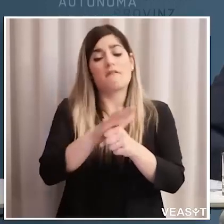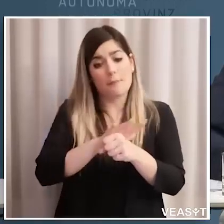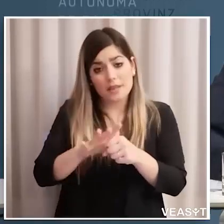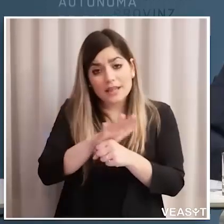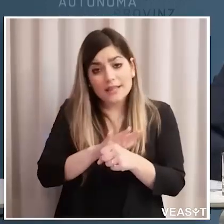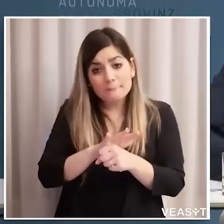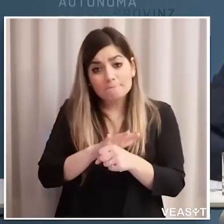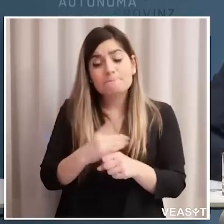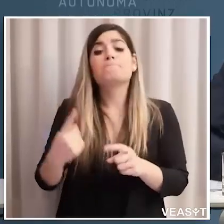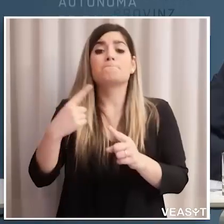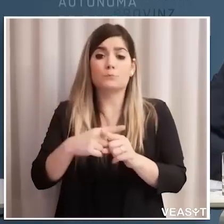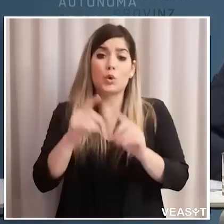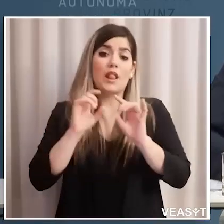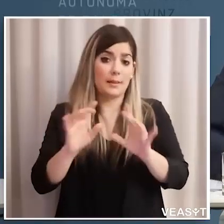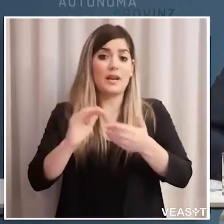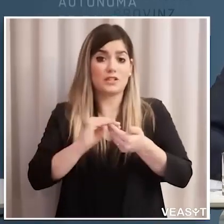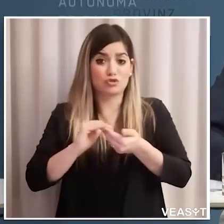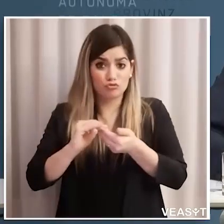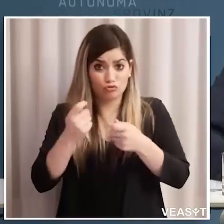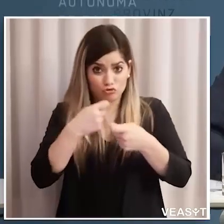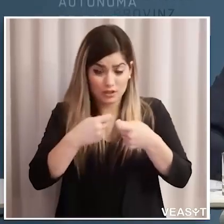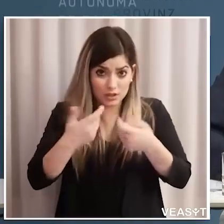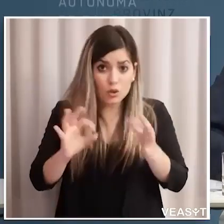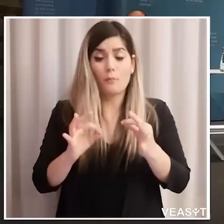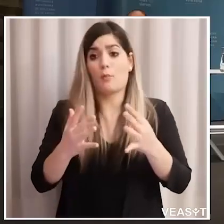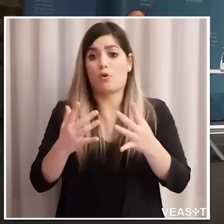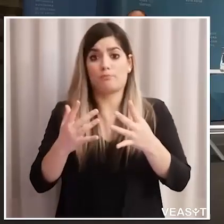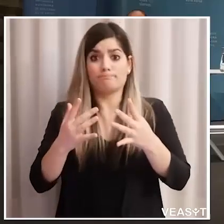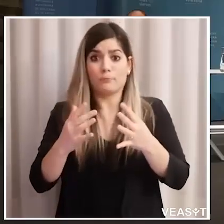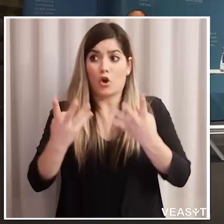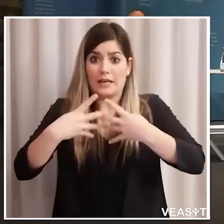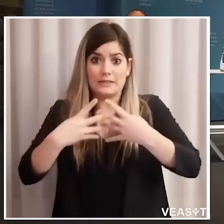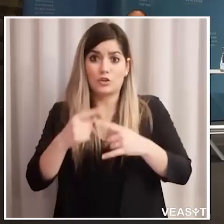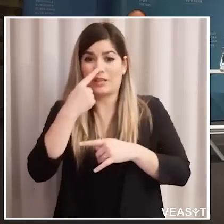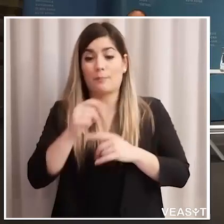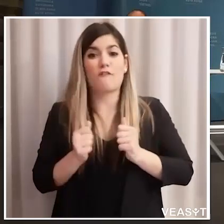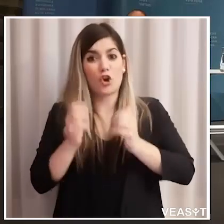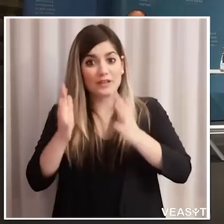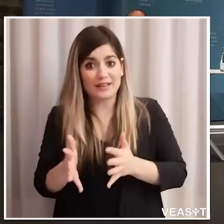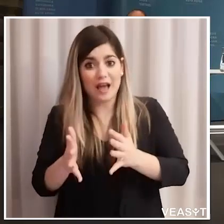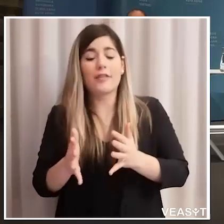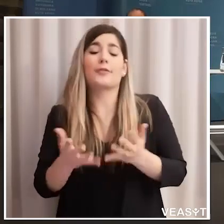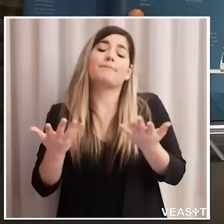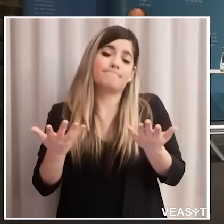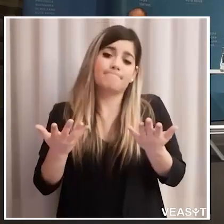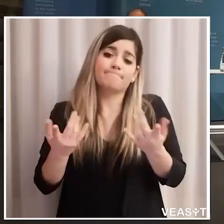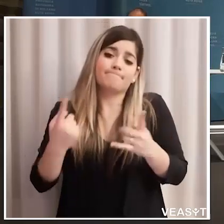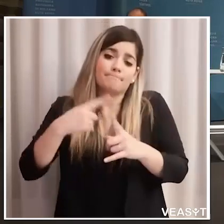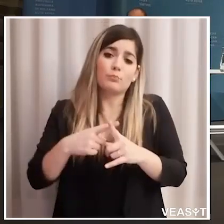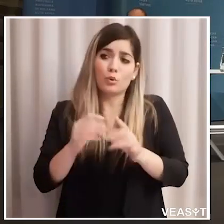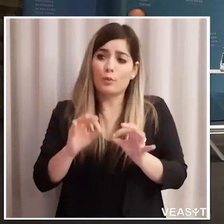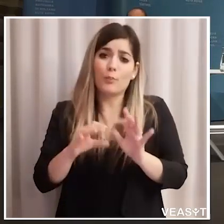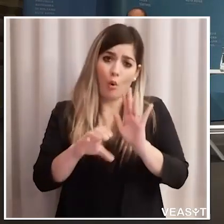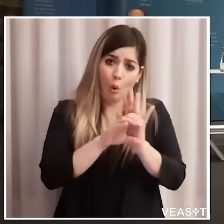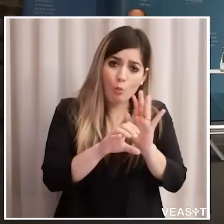stesse, delle libere associazioni, delle organizzazioni di volontariato, ma anche ovviamente della mano